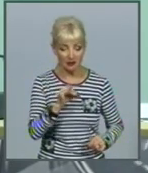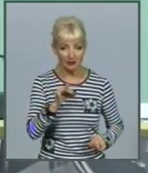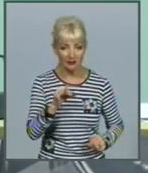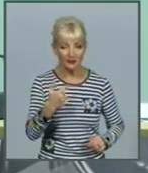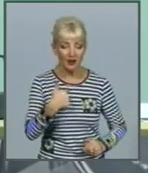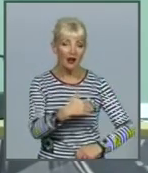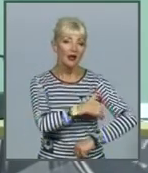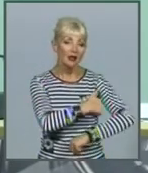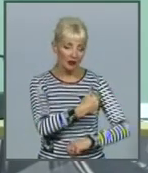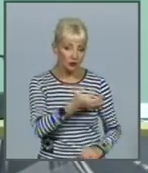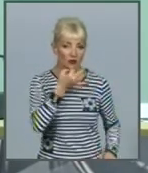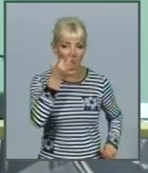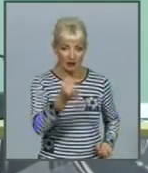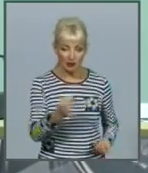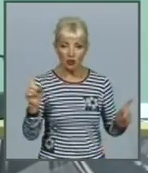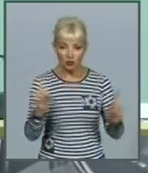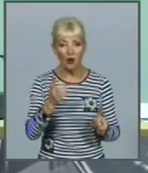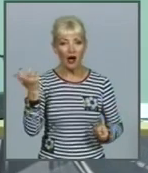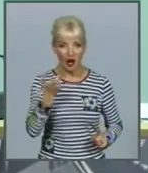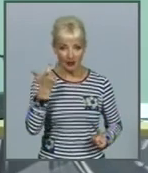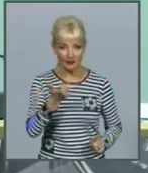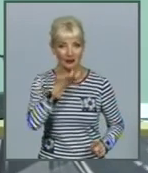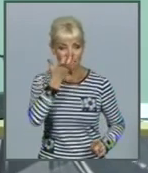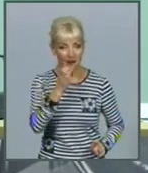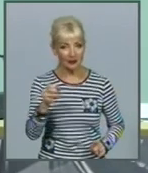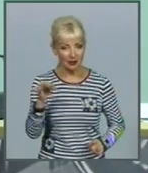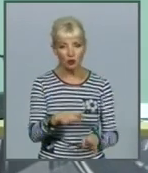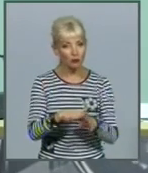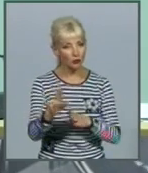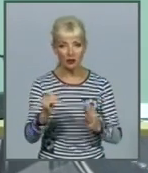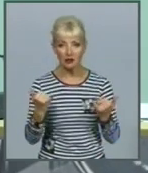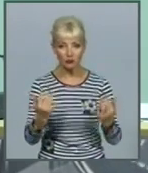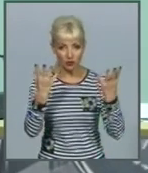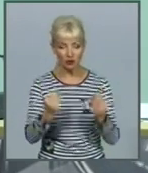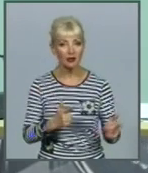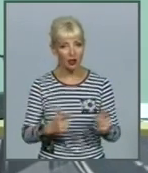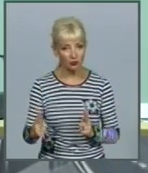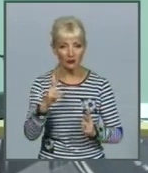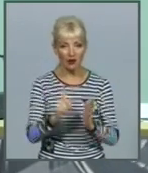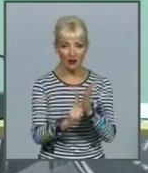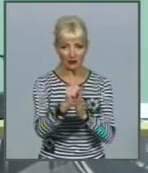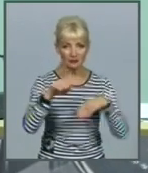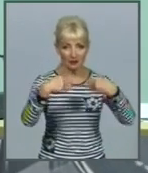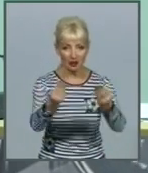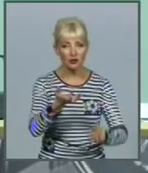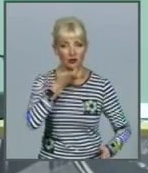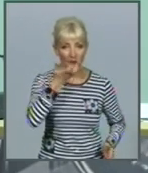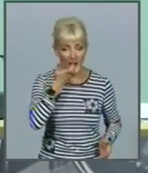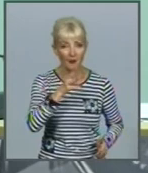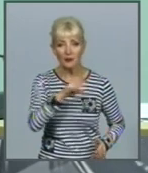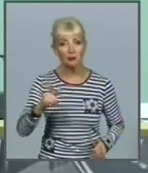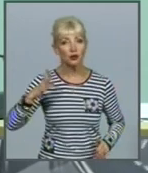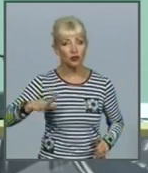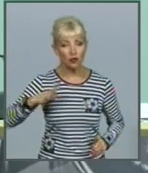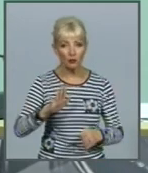те, що харківські теплові сети повністю на сьогоднішній день готові до пуску тепла. Ми чекаємо розпорядження городського